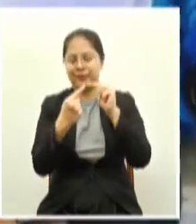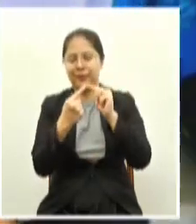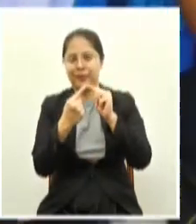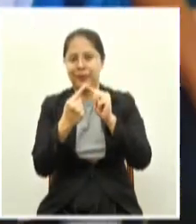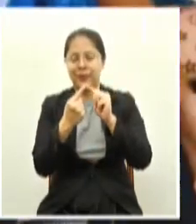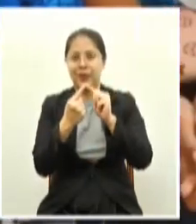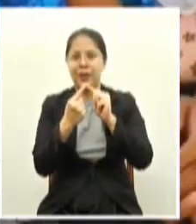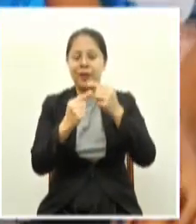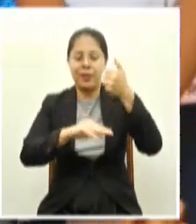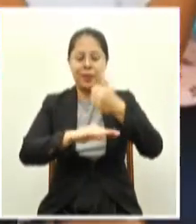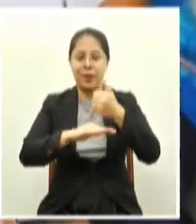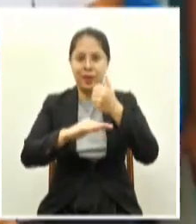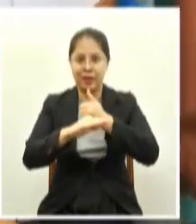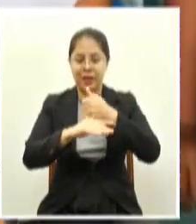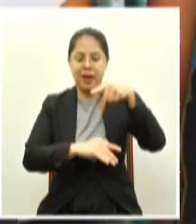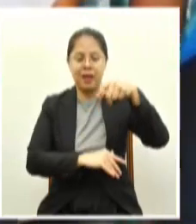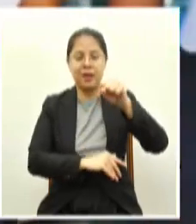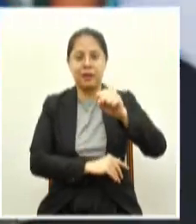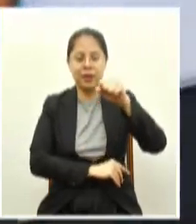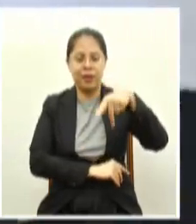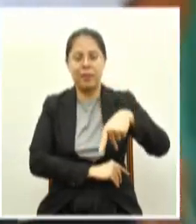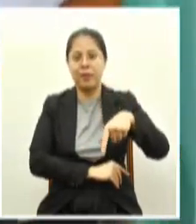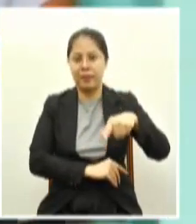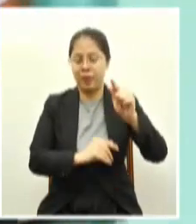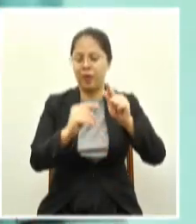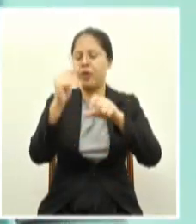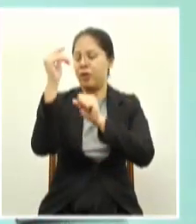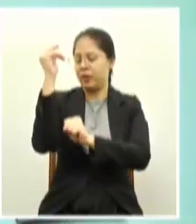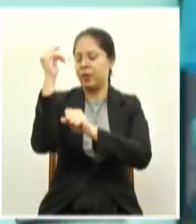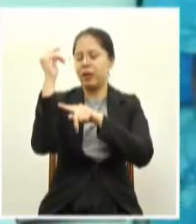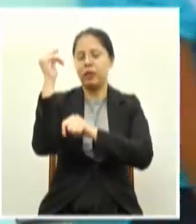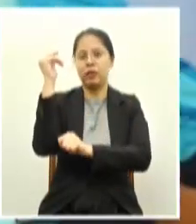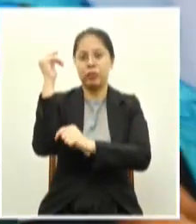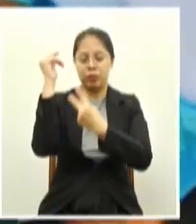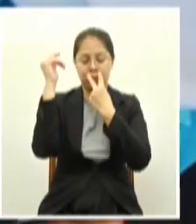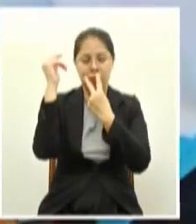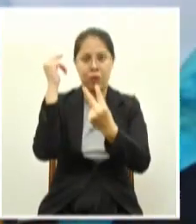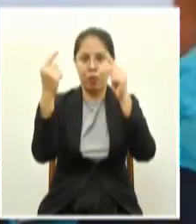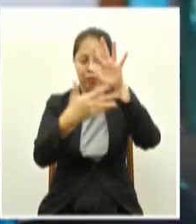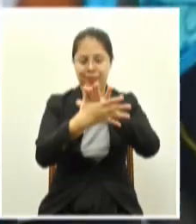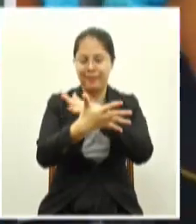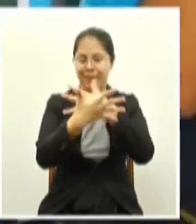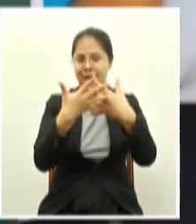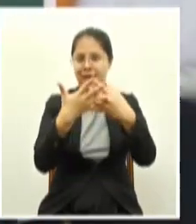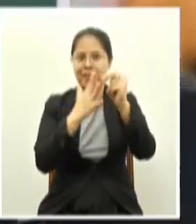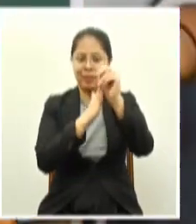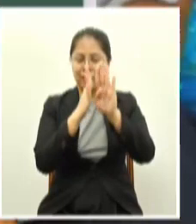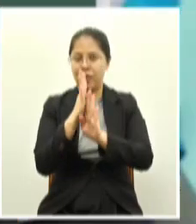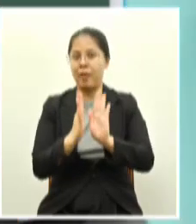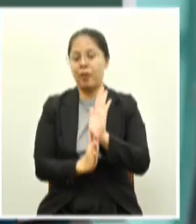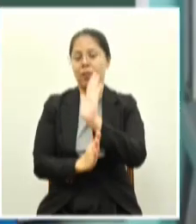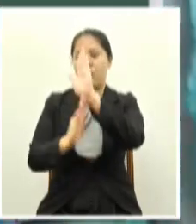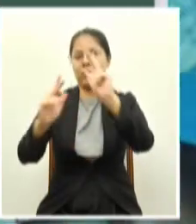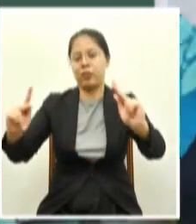สตูลหัวเรือใหญ่ในการขับเคลื่อนที่มองเห็นโอกาสในจุดเน้นและนโยบายของสำนักงานคณะกรรมการการศึกษ